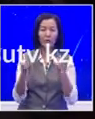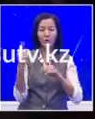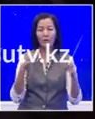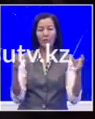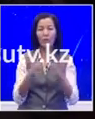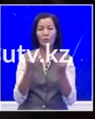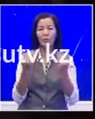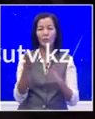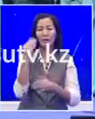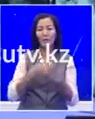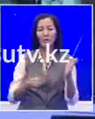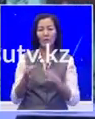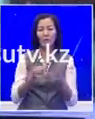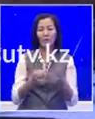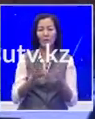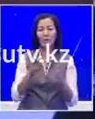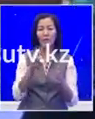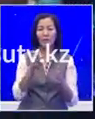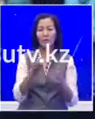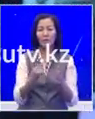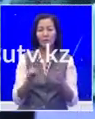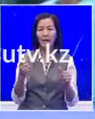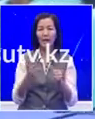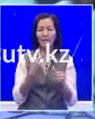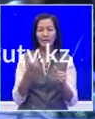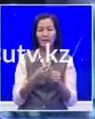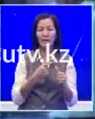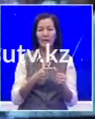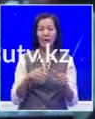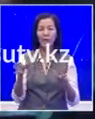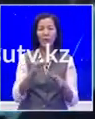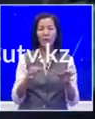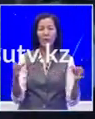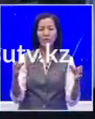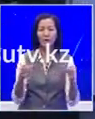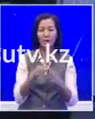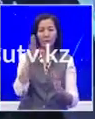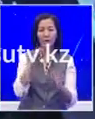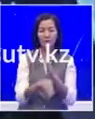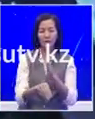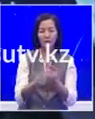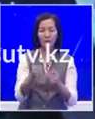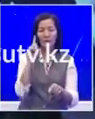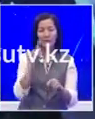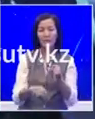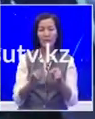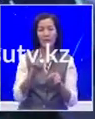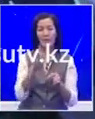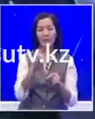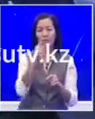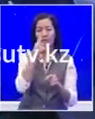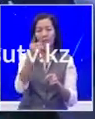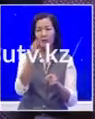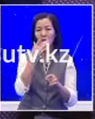бастап Алматы облысындағы Сүйінбай атындағы облыстық филармониясы құрамына енді. Аз уақыт ішінде Ақжауын алыс